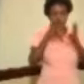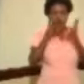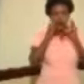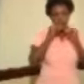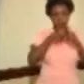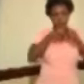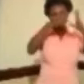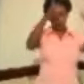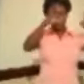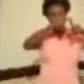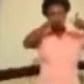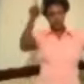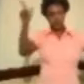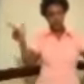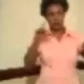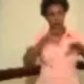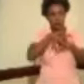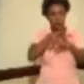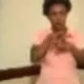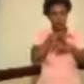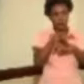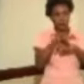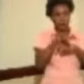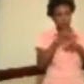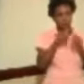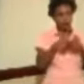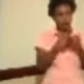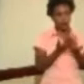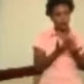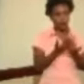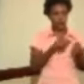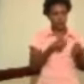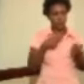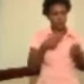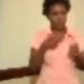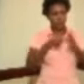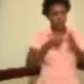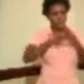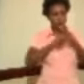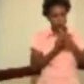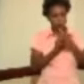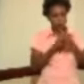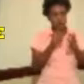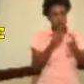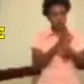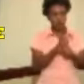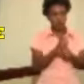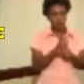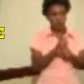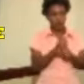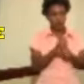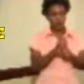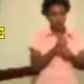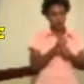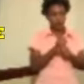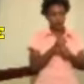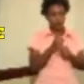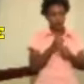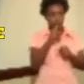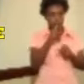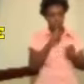que nous-mêmes nous prêts aujourd'hui pour nous aborder un problème aussi frontal parce que t'as impliqué question agraire